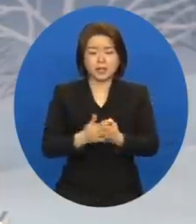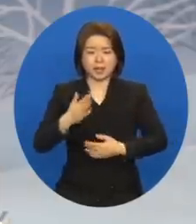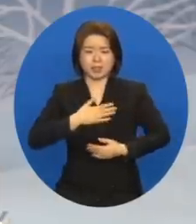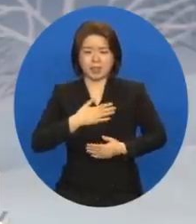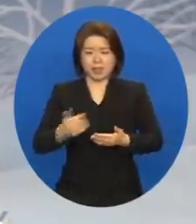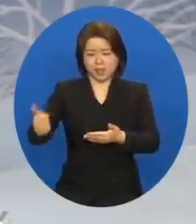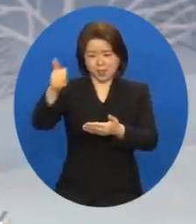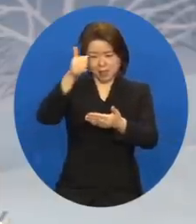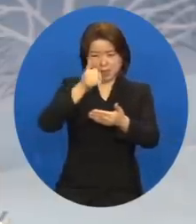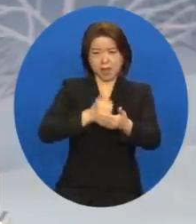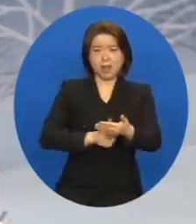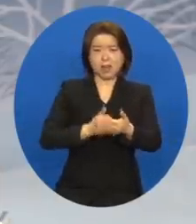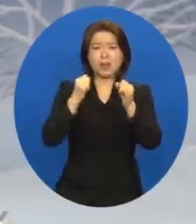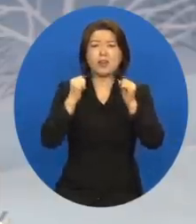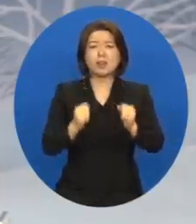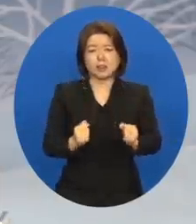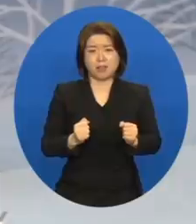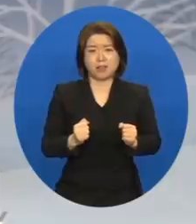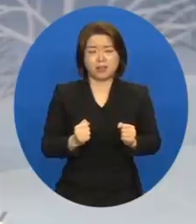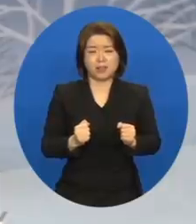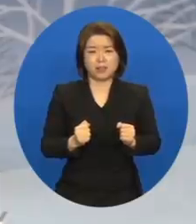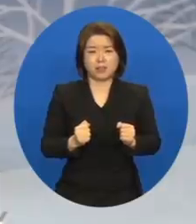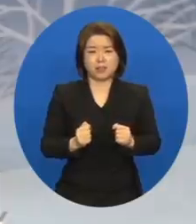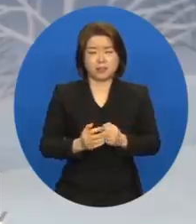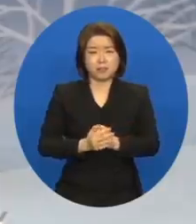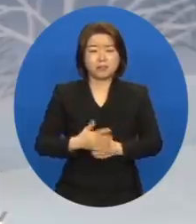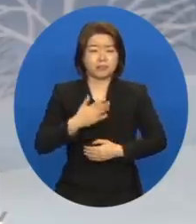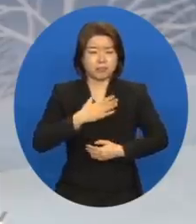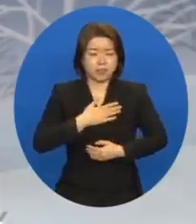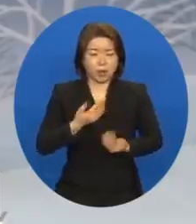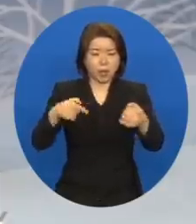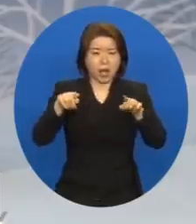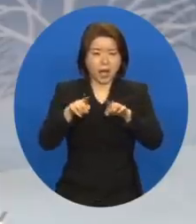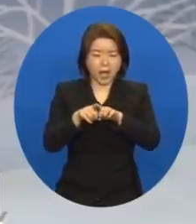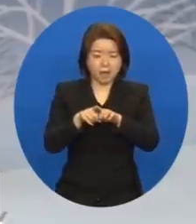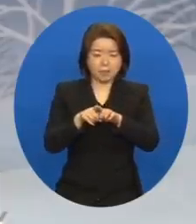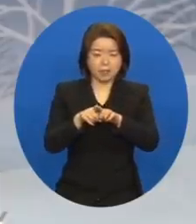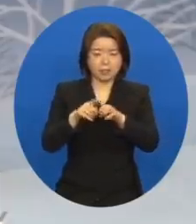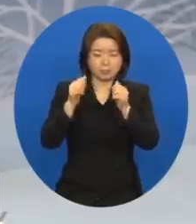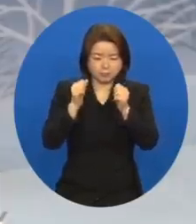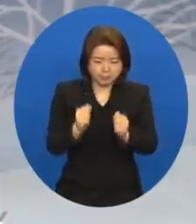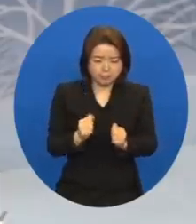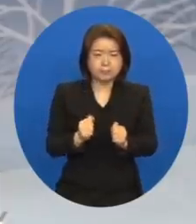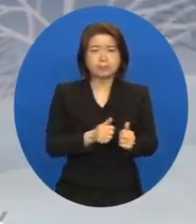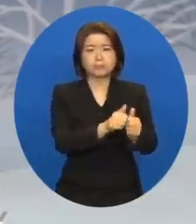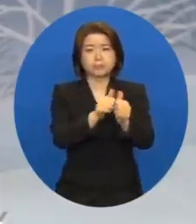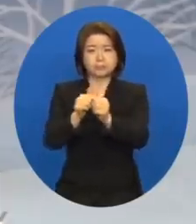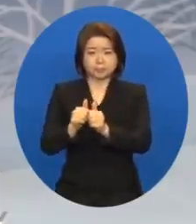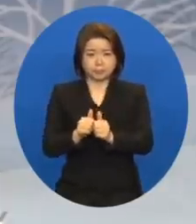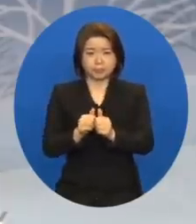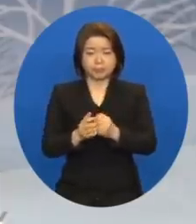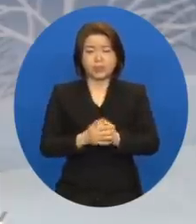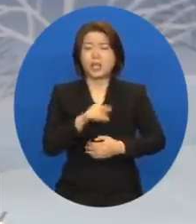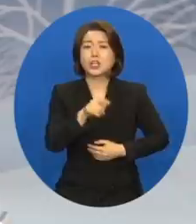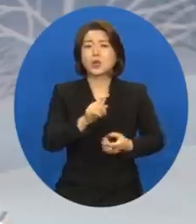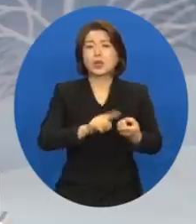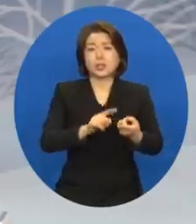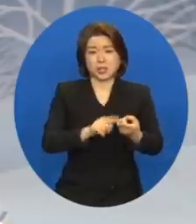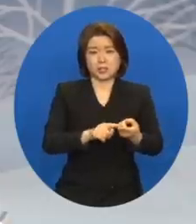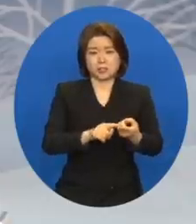안에 거하신다. 나와 함께 임마누엘 하신다. 그 점에